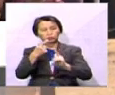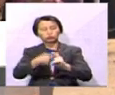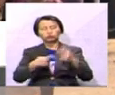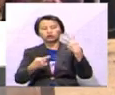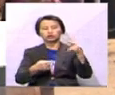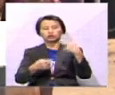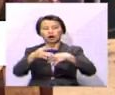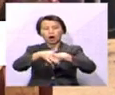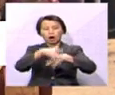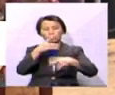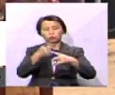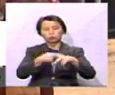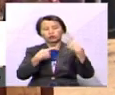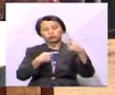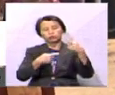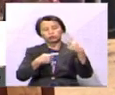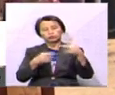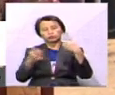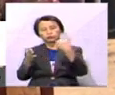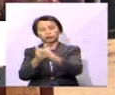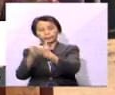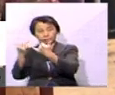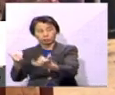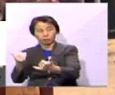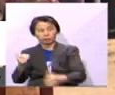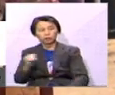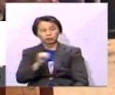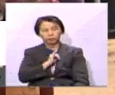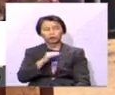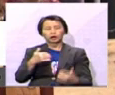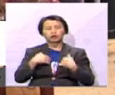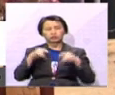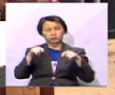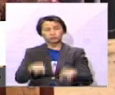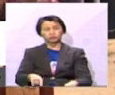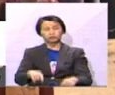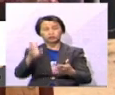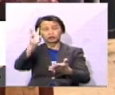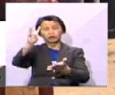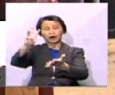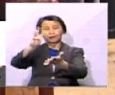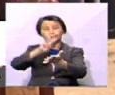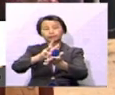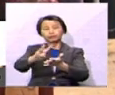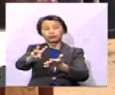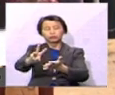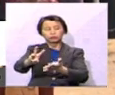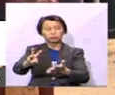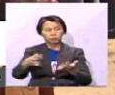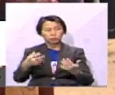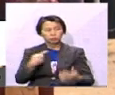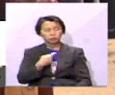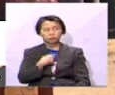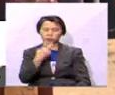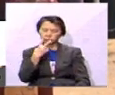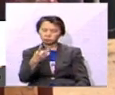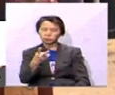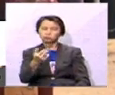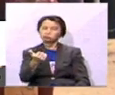awal Disember, 1 Disember hingga dah kini, dan saya sendiri telah berada di sini selama 6 minggu. Dekat ini kita perhatikan